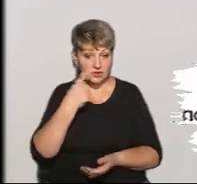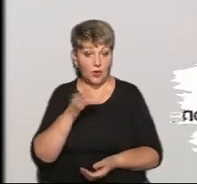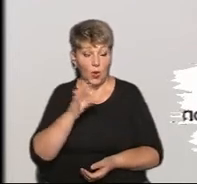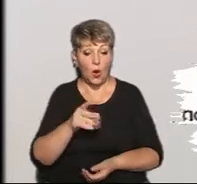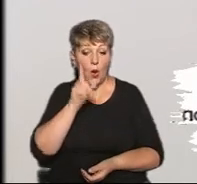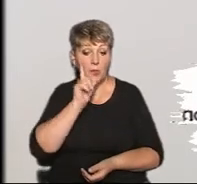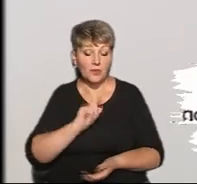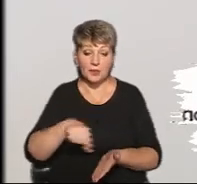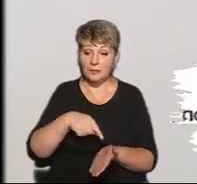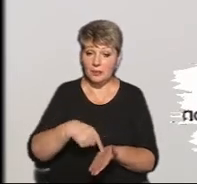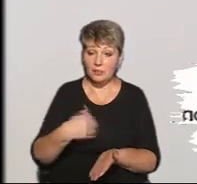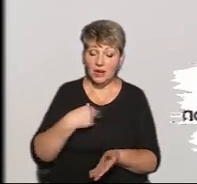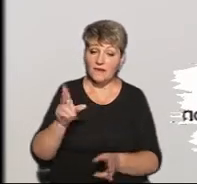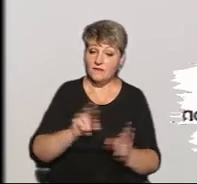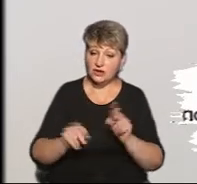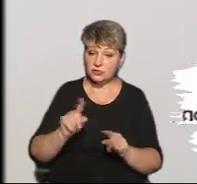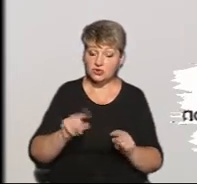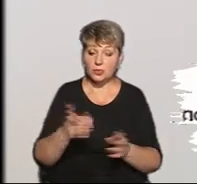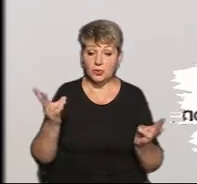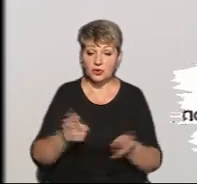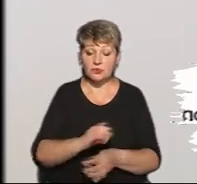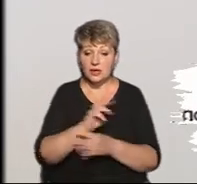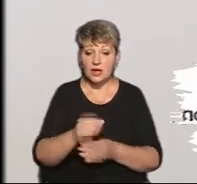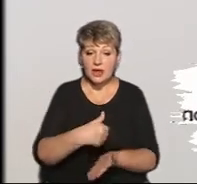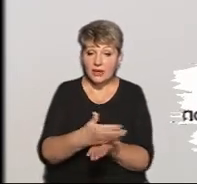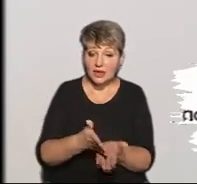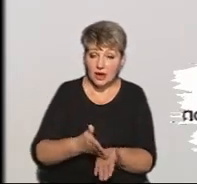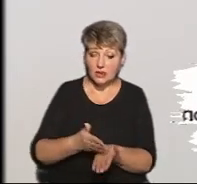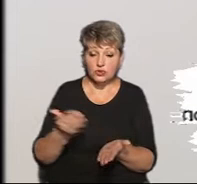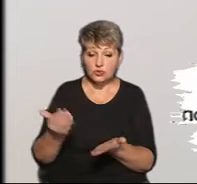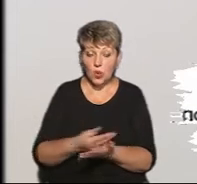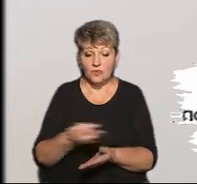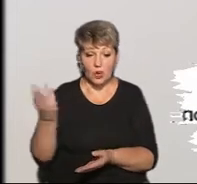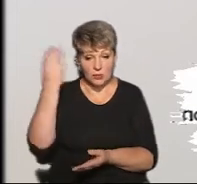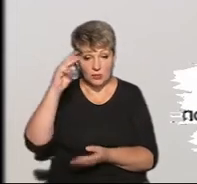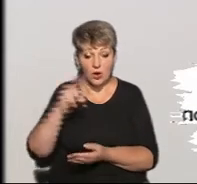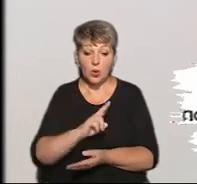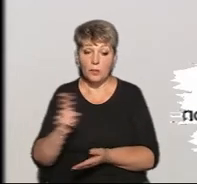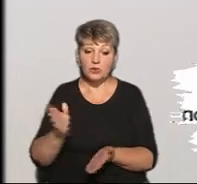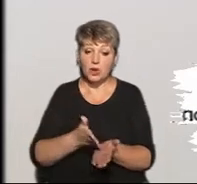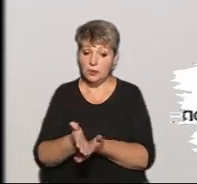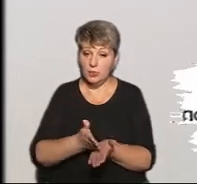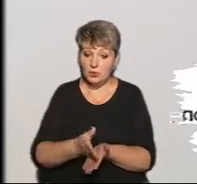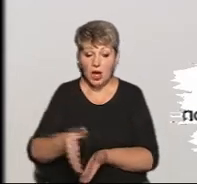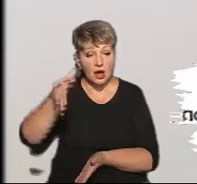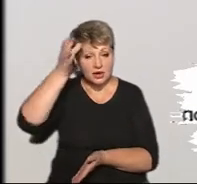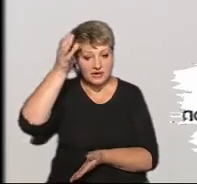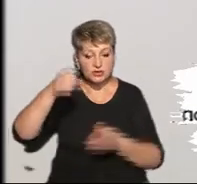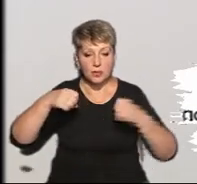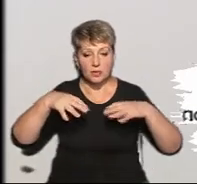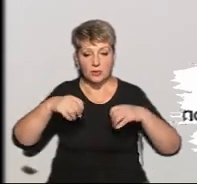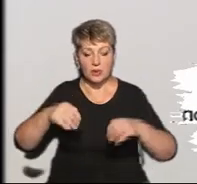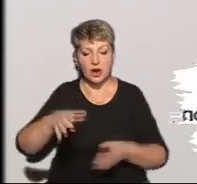про комфортне місто, то ми вважаємо, що потрібно забезпечити якісні та своєчасні комунальні послуги. Розумне освітлення,